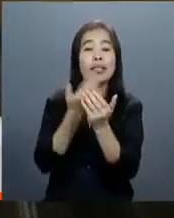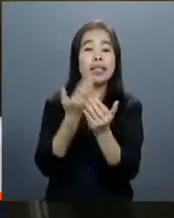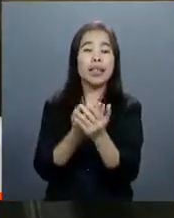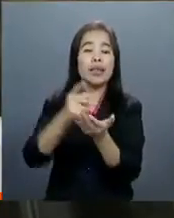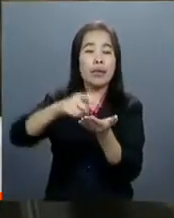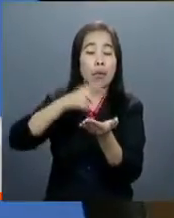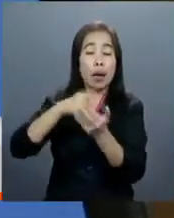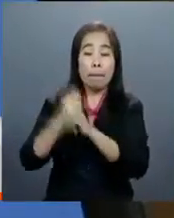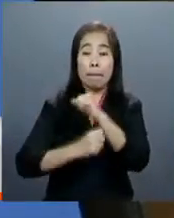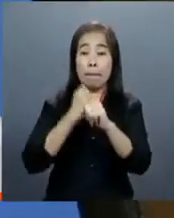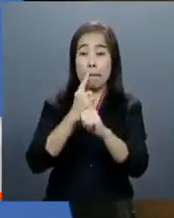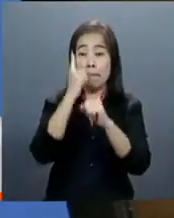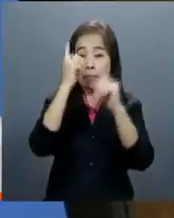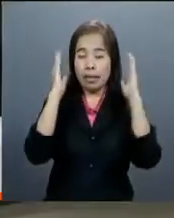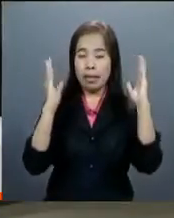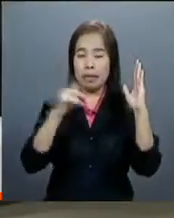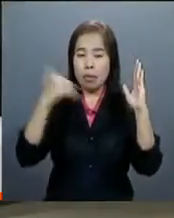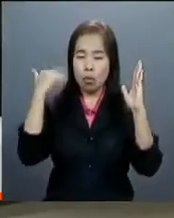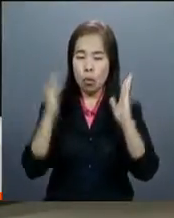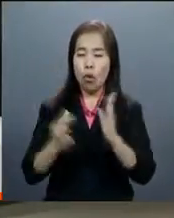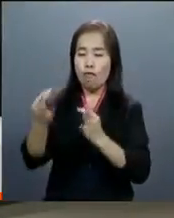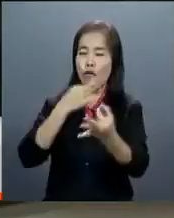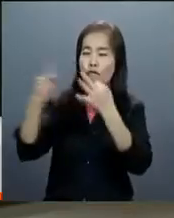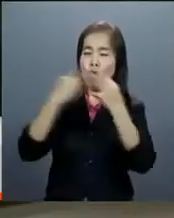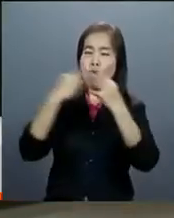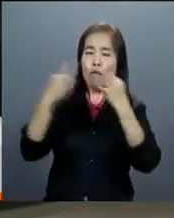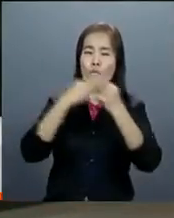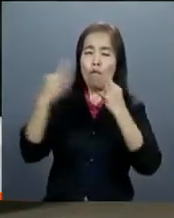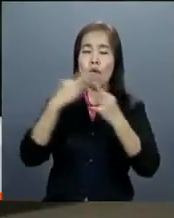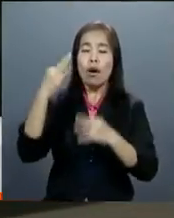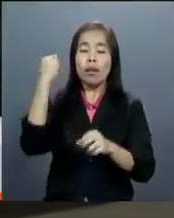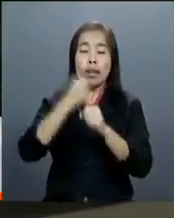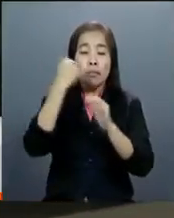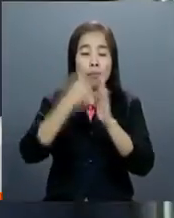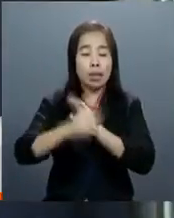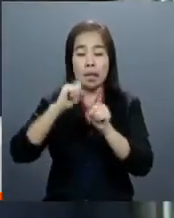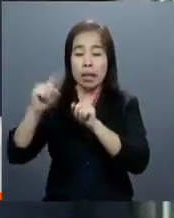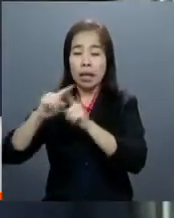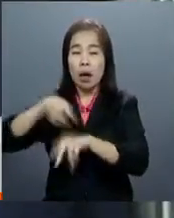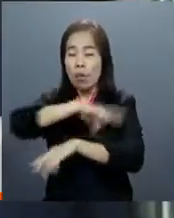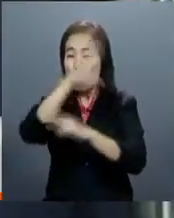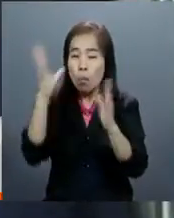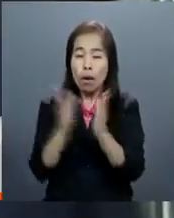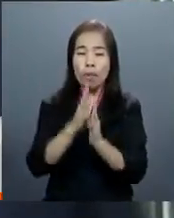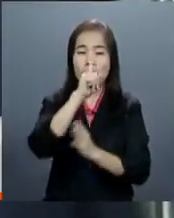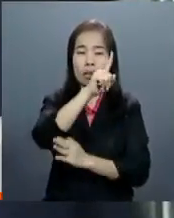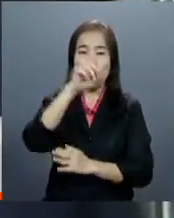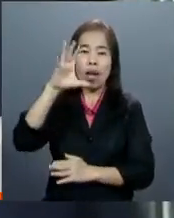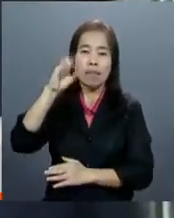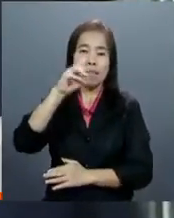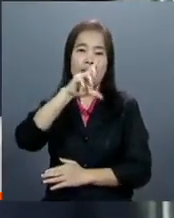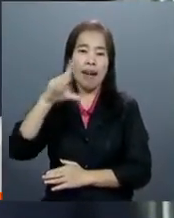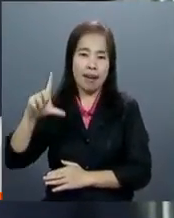ปีที่ผ่านมาบกปอทได้รับแจ้งจากผู้เสียหายกว่า 80คดีรวมมูลค่าความเสียหาย 15ล้าน